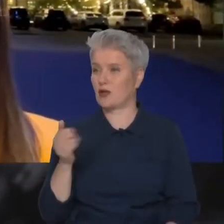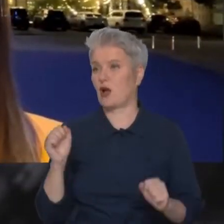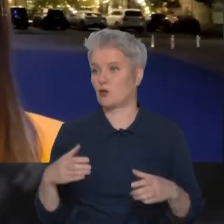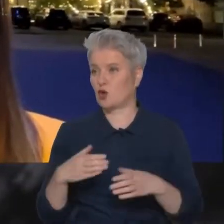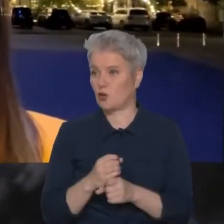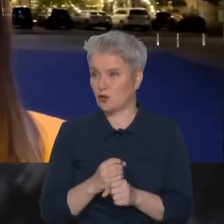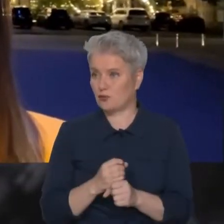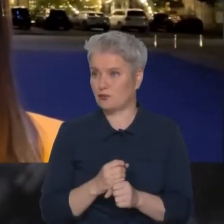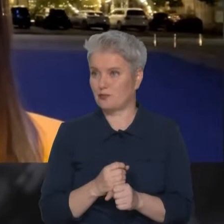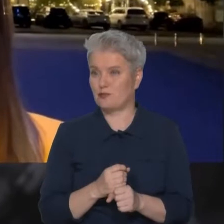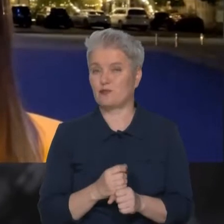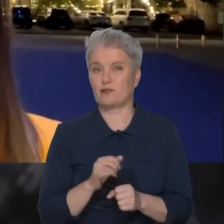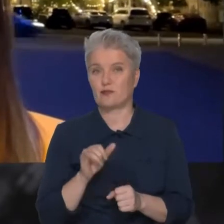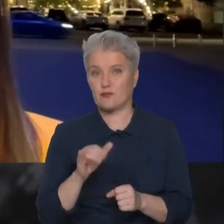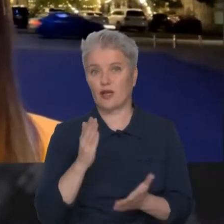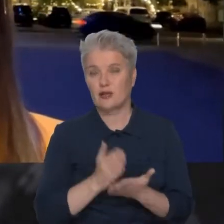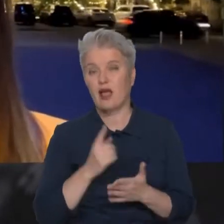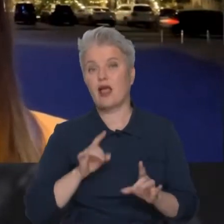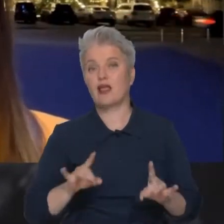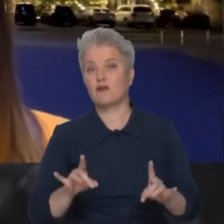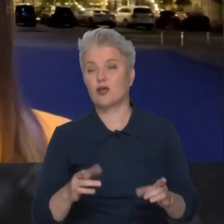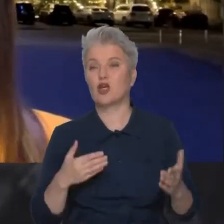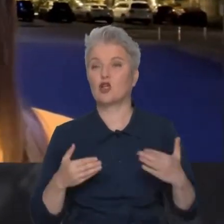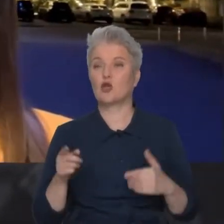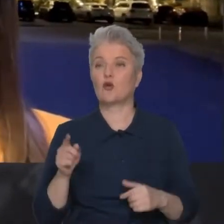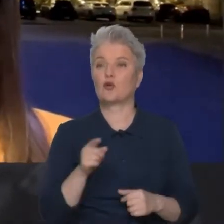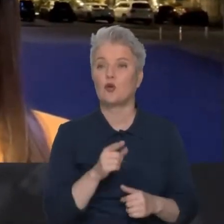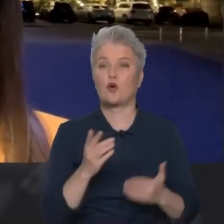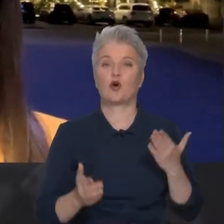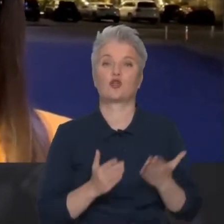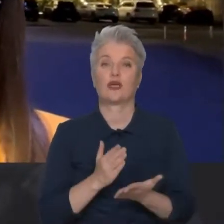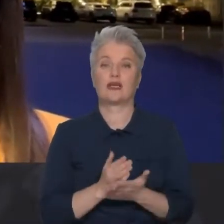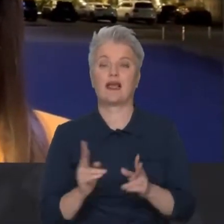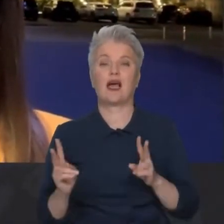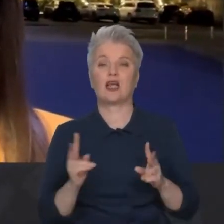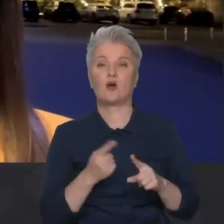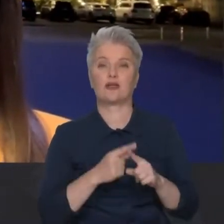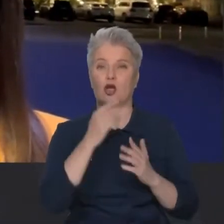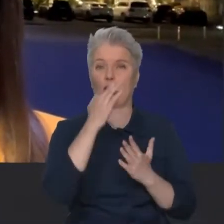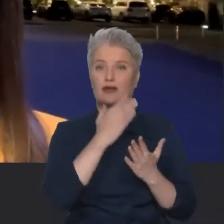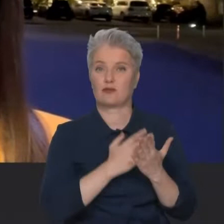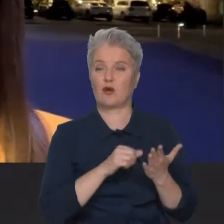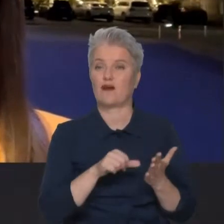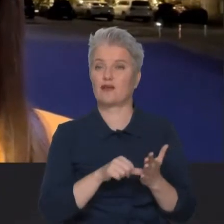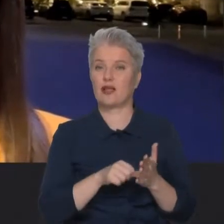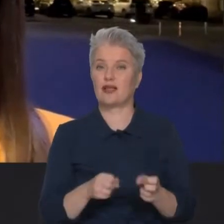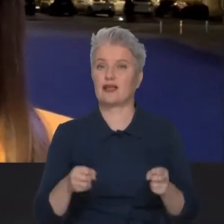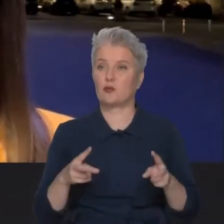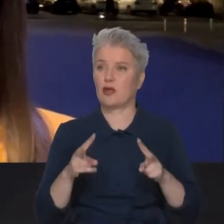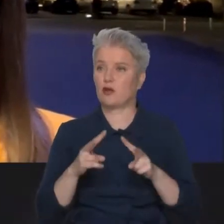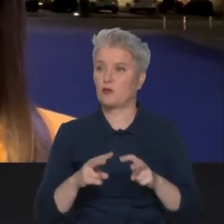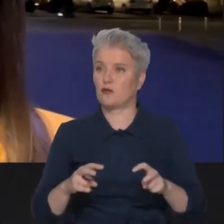коротко, будь ласка. Чи є у вас інформація стосовно того, чи є хтось із цього списку фігурантами кримінальних